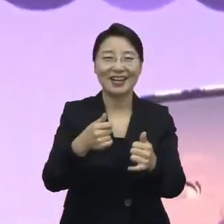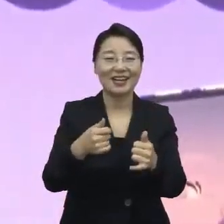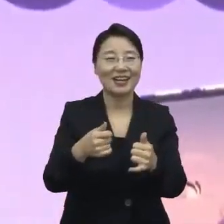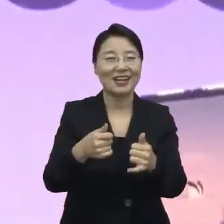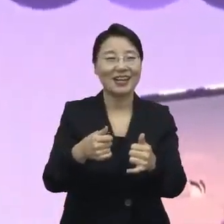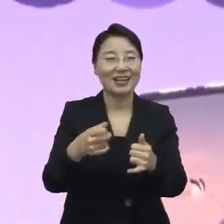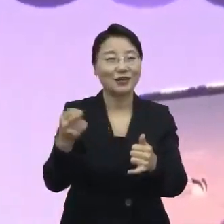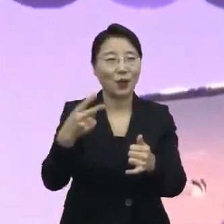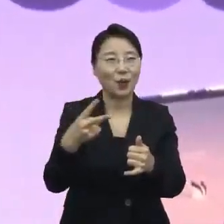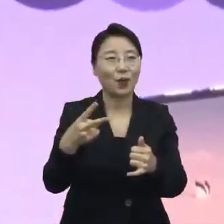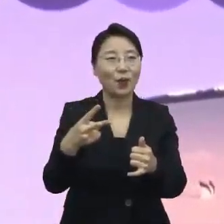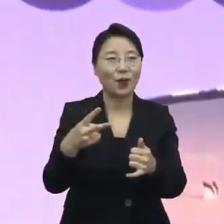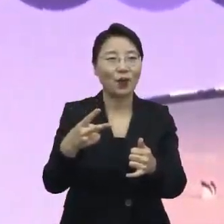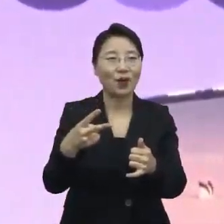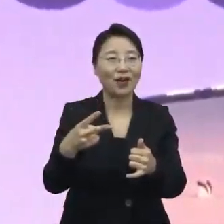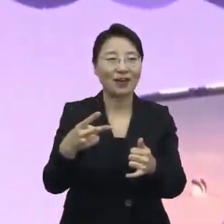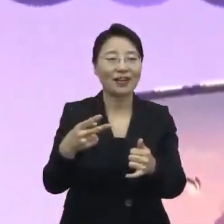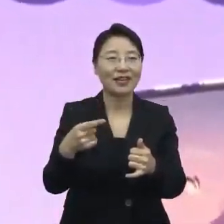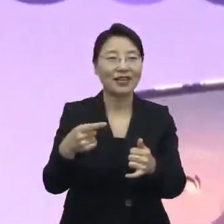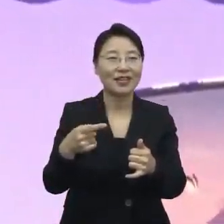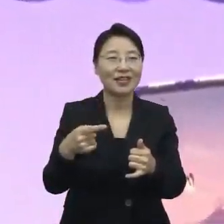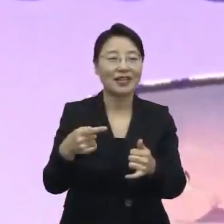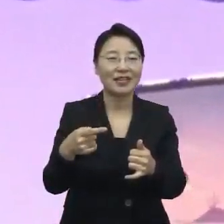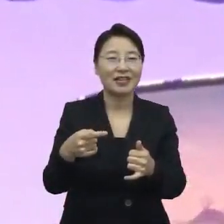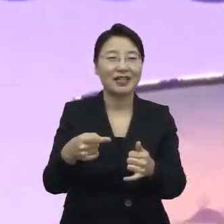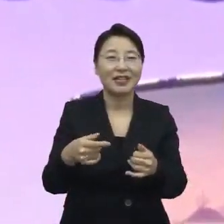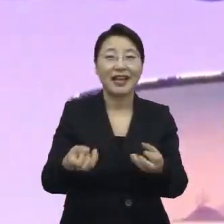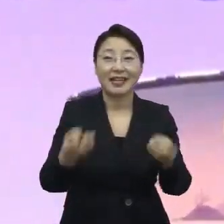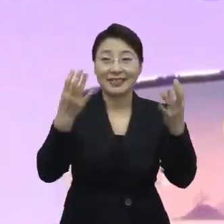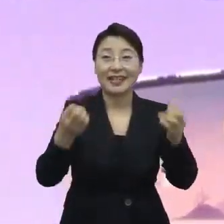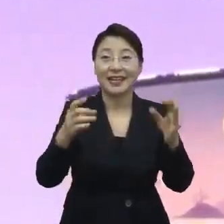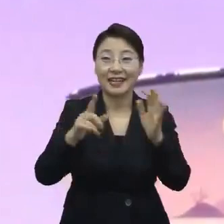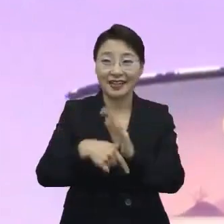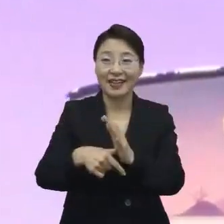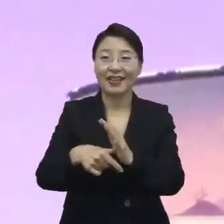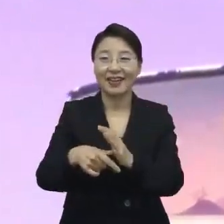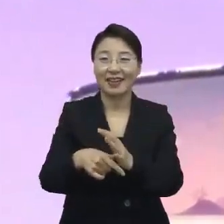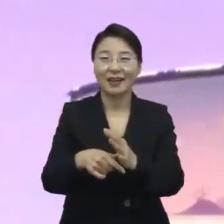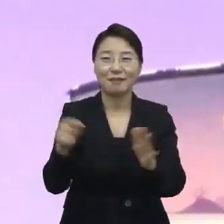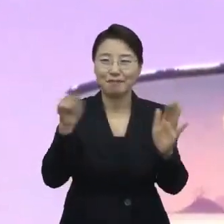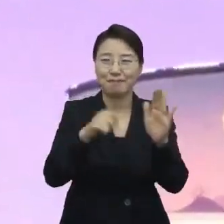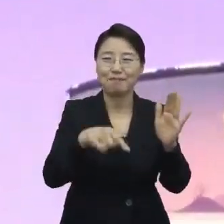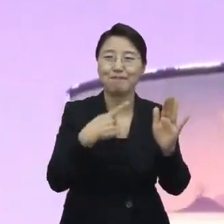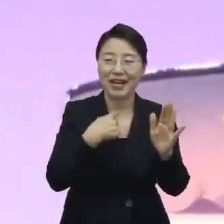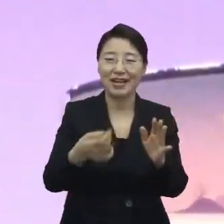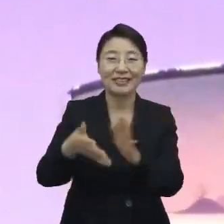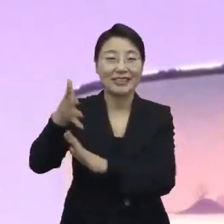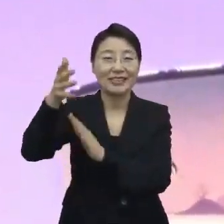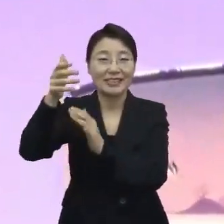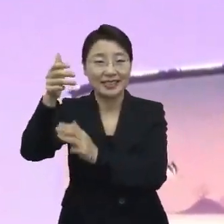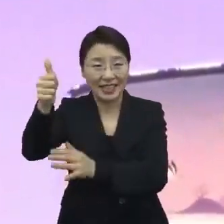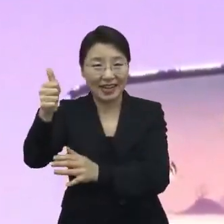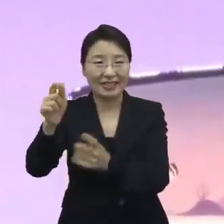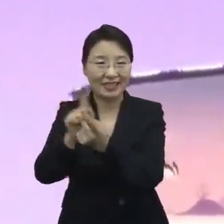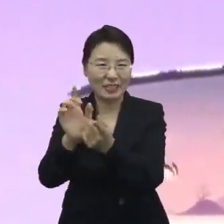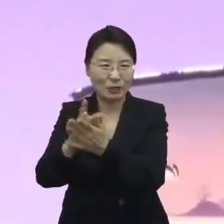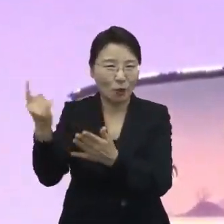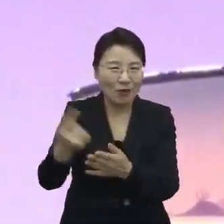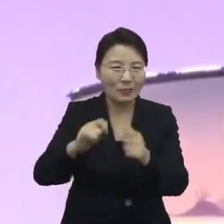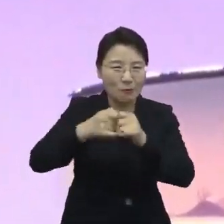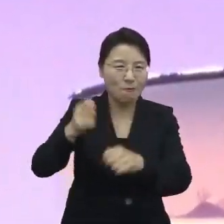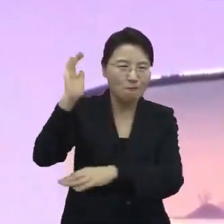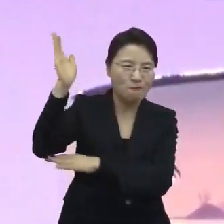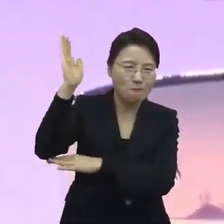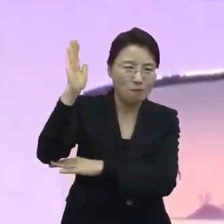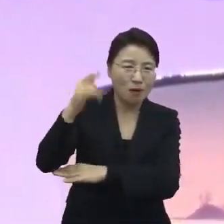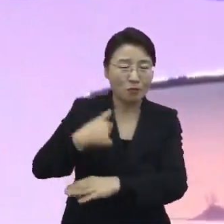이상을 이런 행사장에 왔는데 시장님이 이렇게 구청, 구 시정에 대해서 자세하게 브리핑해 주시는 거,